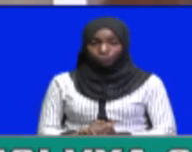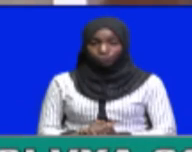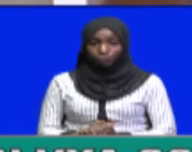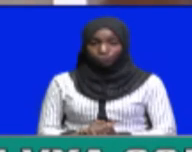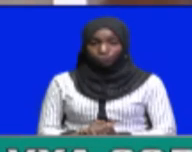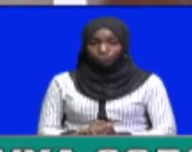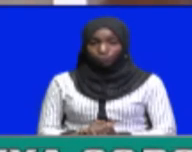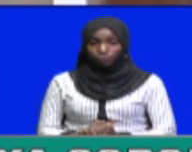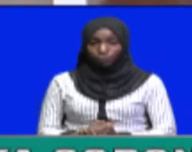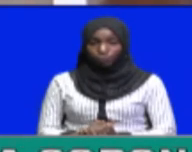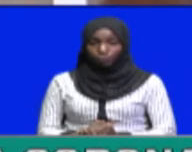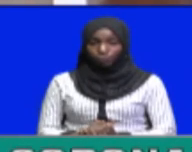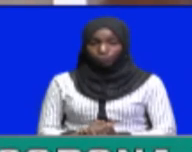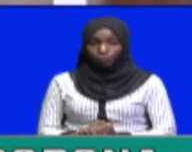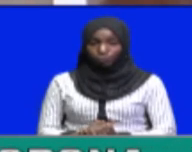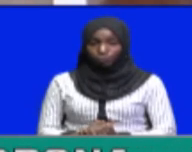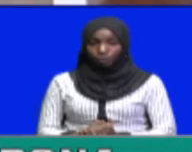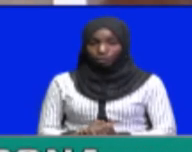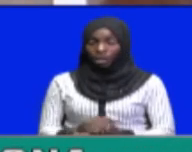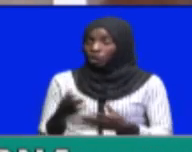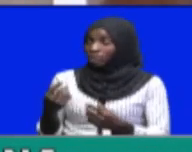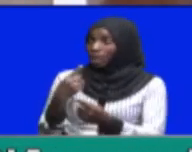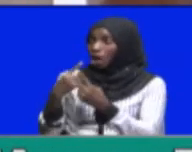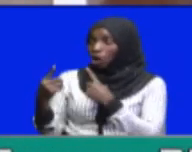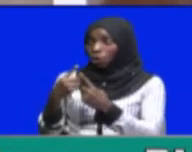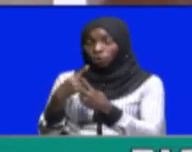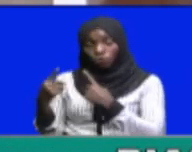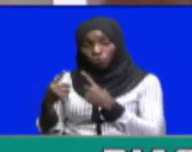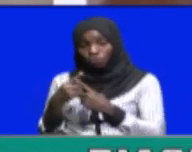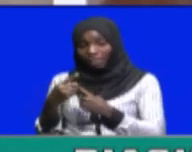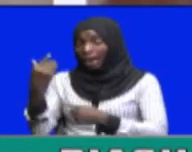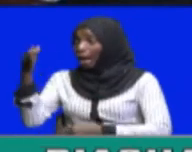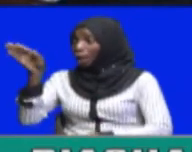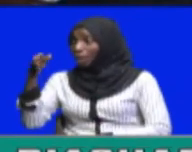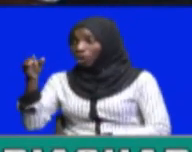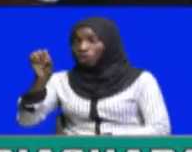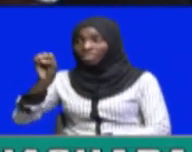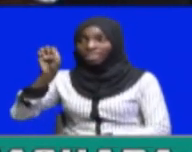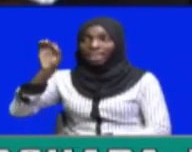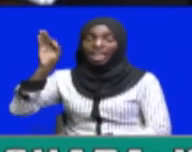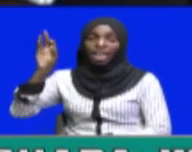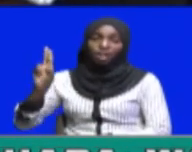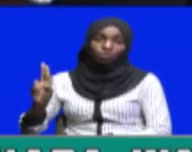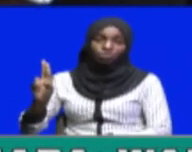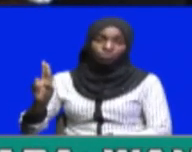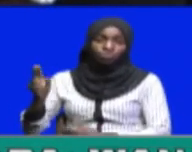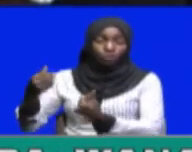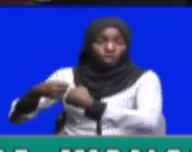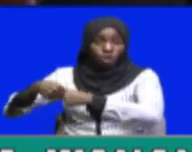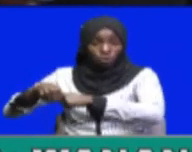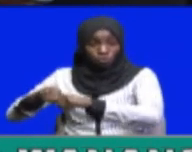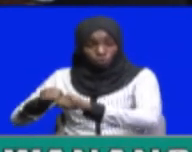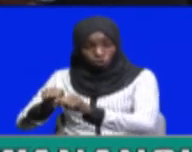Akizungumza na makamu wa pili wa rais wa Zanzibar Balozi Seif Ali Iddi Vuga mjini Zanzibar, mkurugenzi mtendaji wa benki hiyo